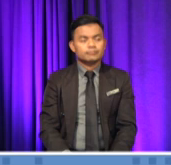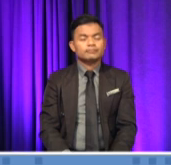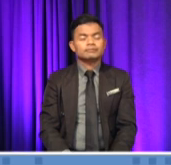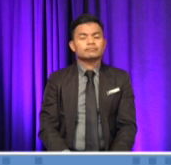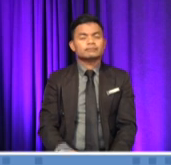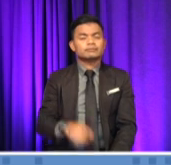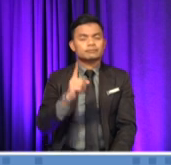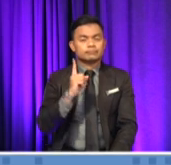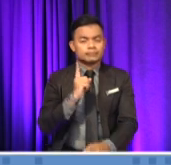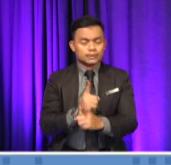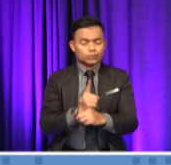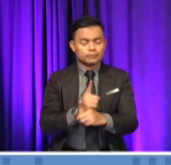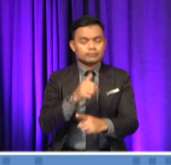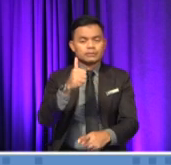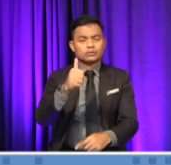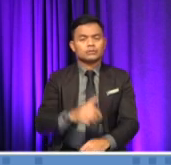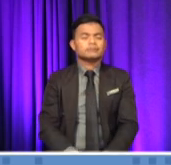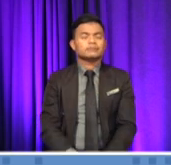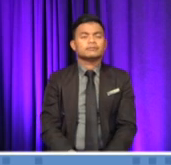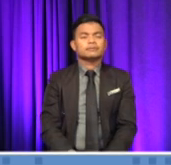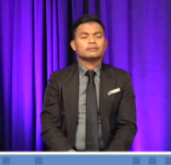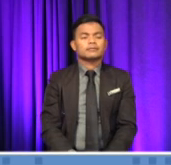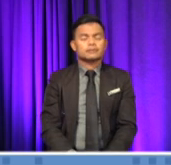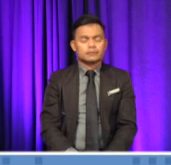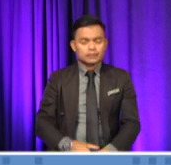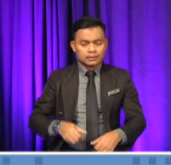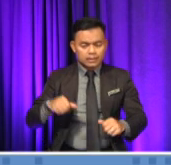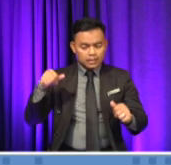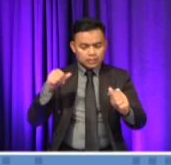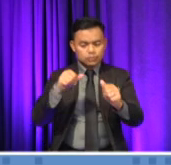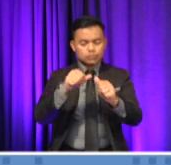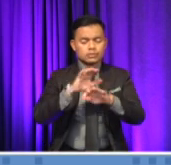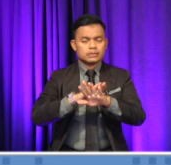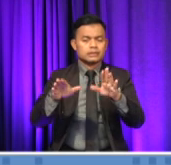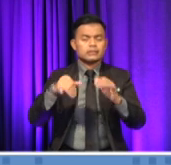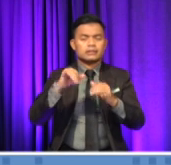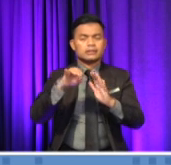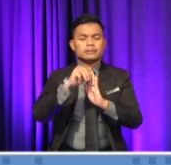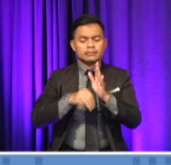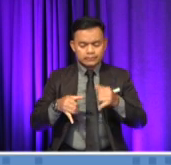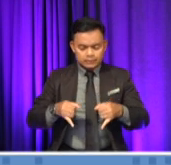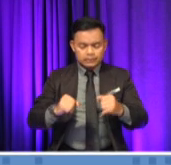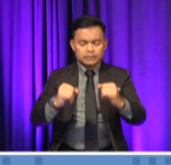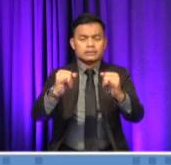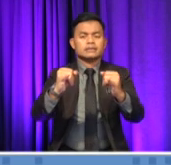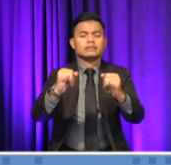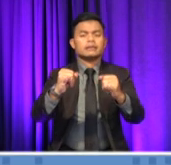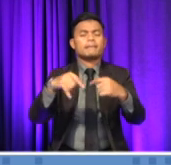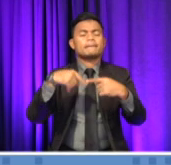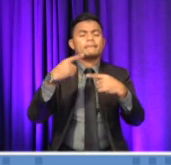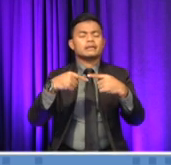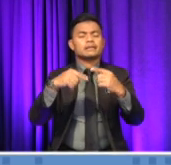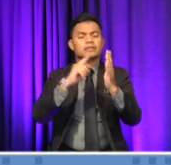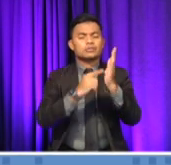yang ketiga harus tidak mengalir apabila punat Swiss ditekan kita tekan tapi harus